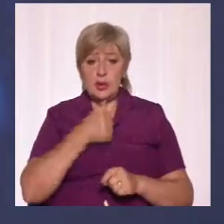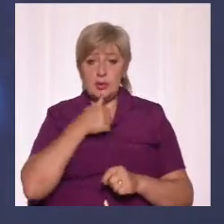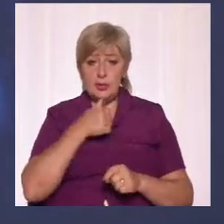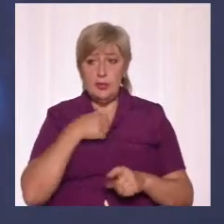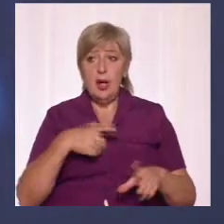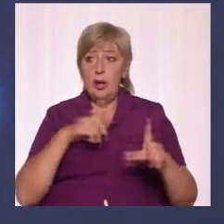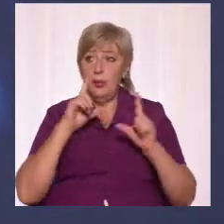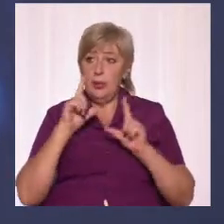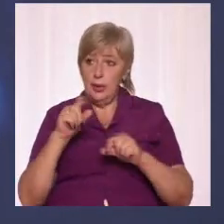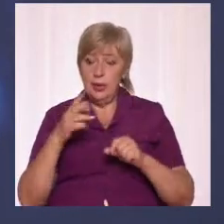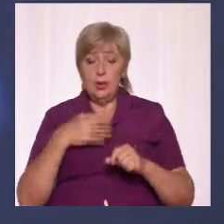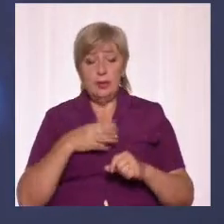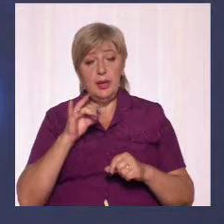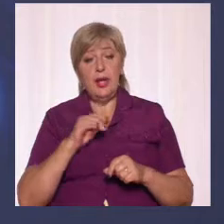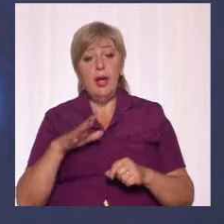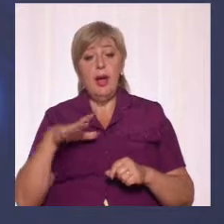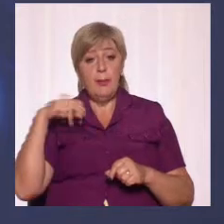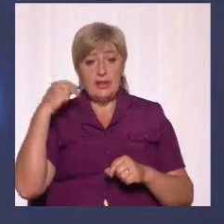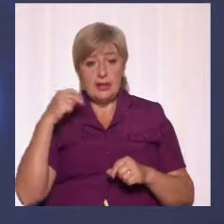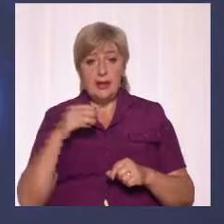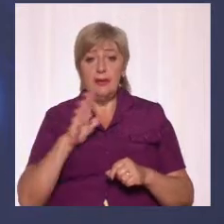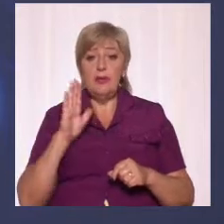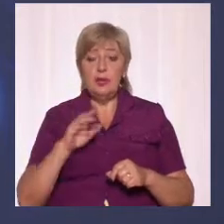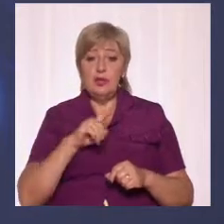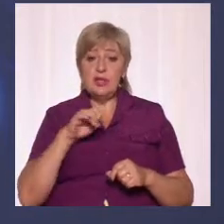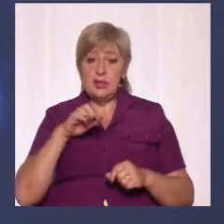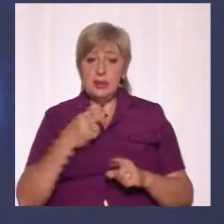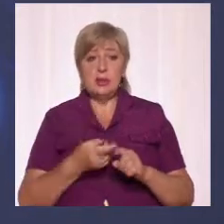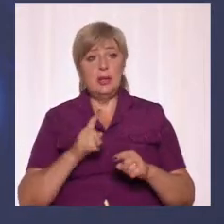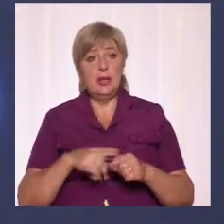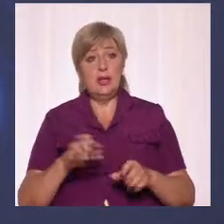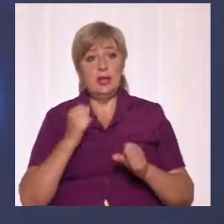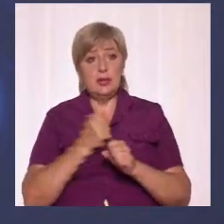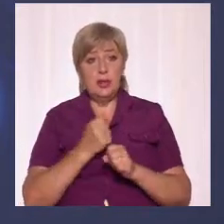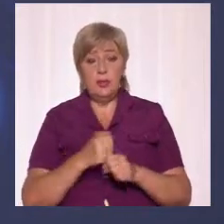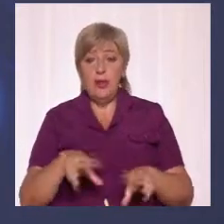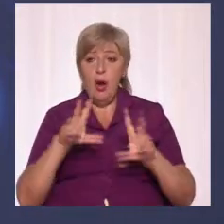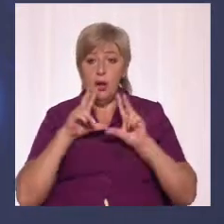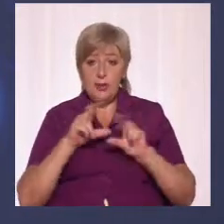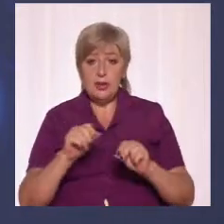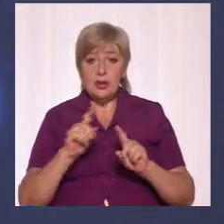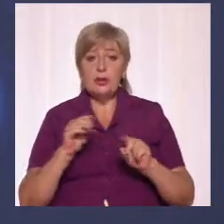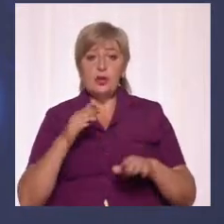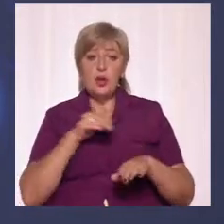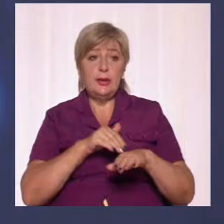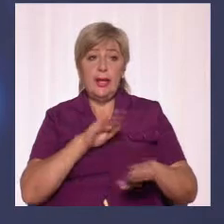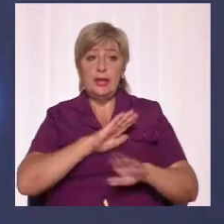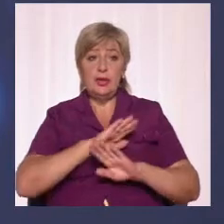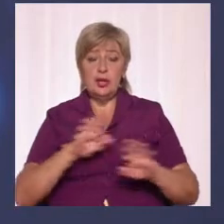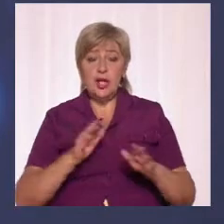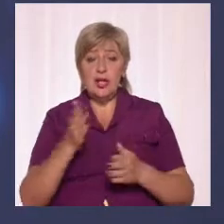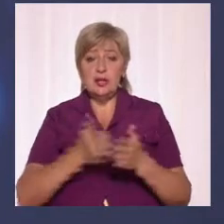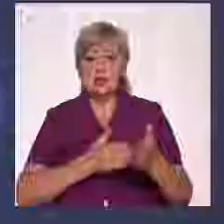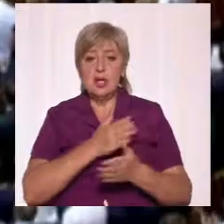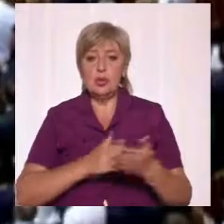і президент України Володимир Зеленський, який зробив обіцянку свого часу, що недоторканність скасують. Більше у нашому